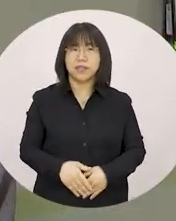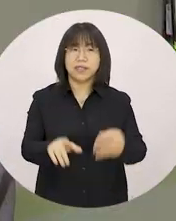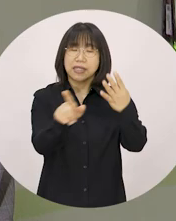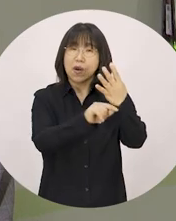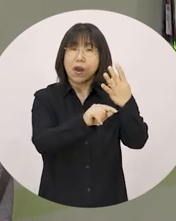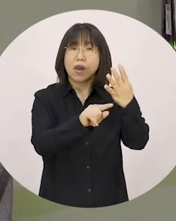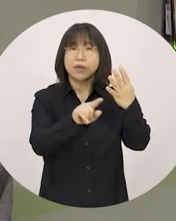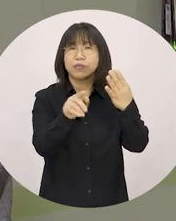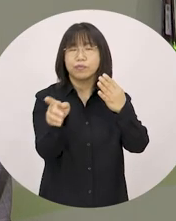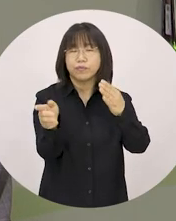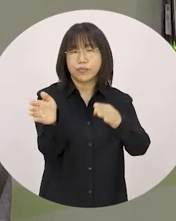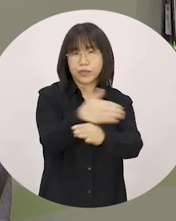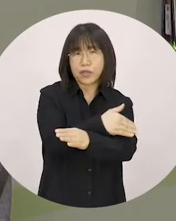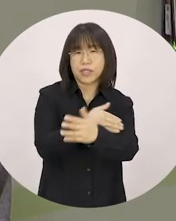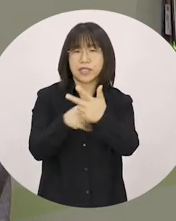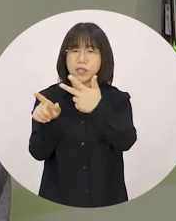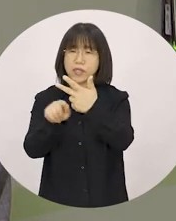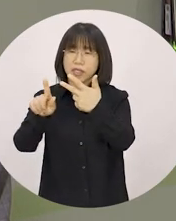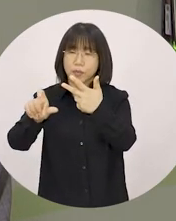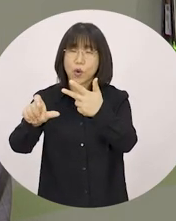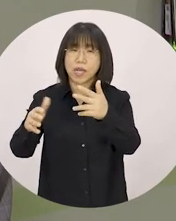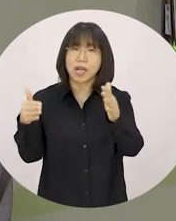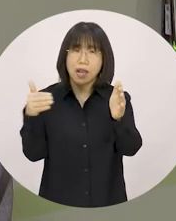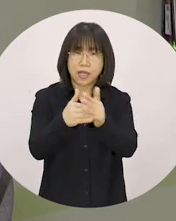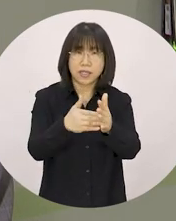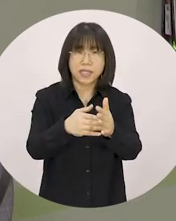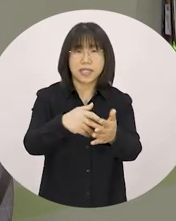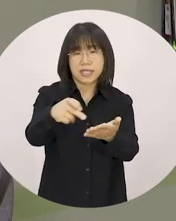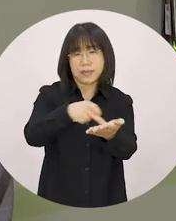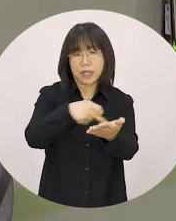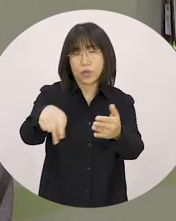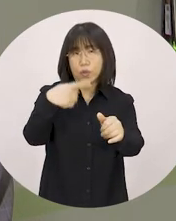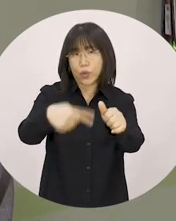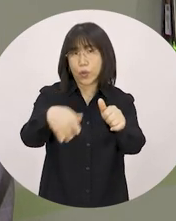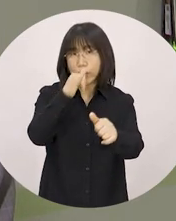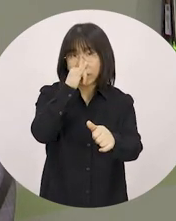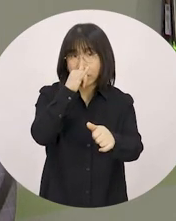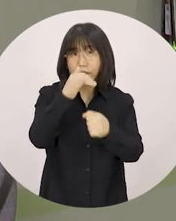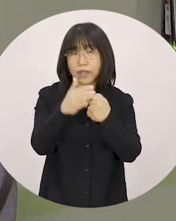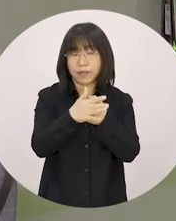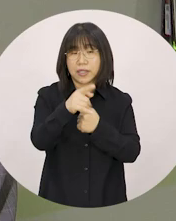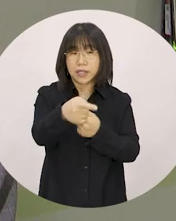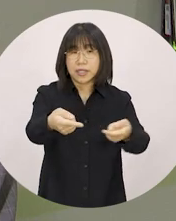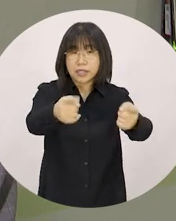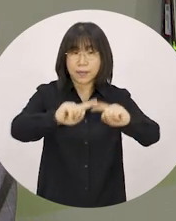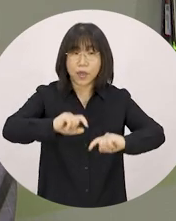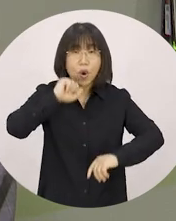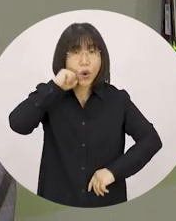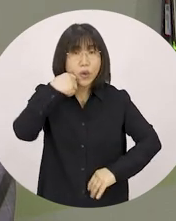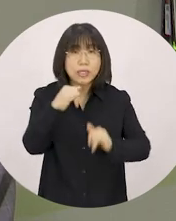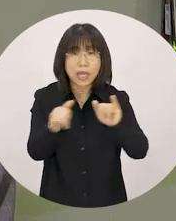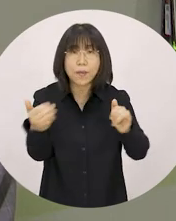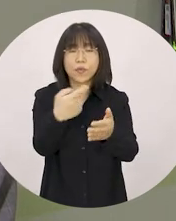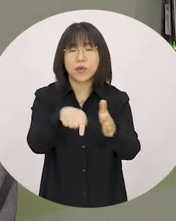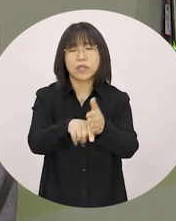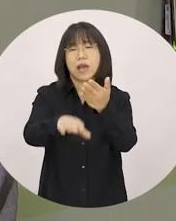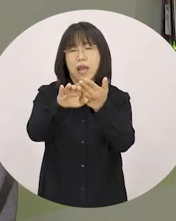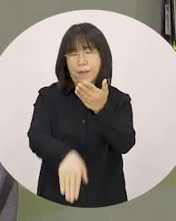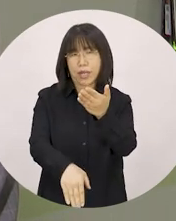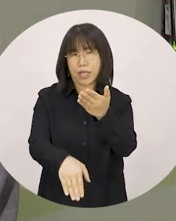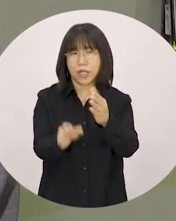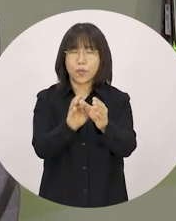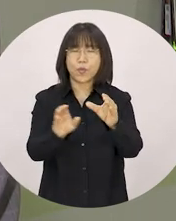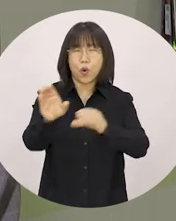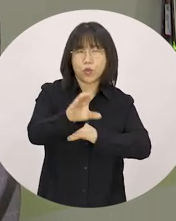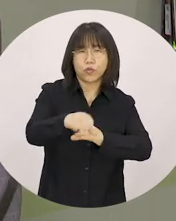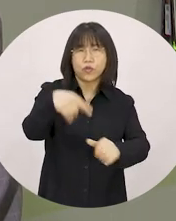4월 15일부터 7월 15일까지 스마트 민방위 교육이 진행되는데요. 기본 교육 기간에 참여할 수 없는 민방위 대원을